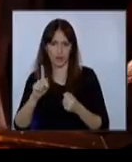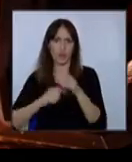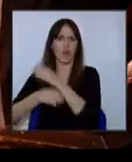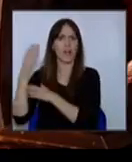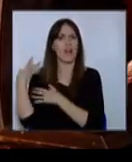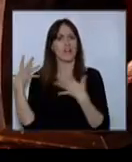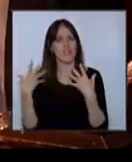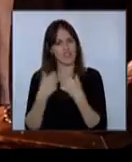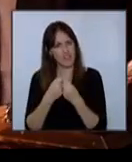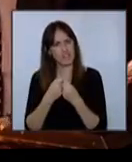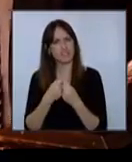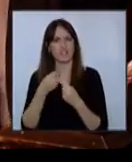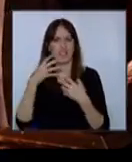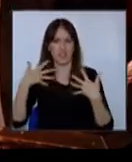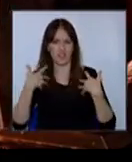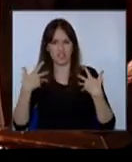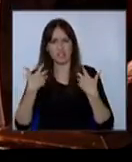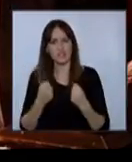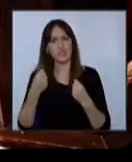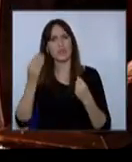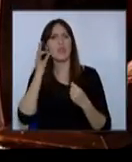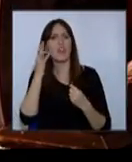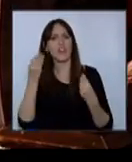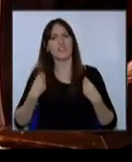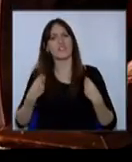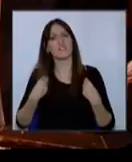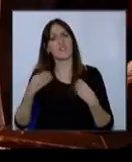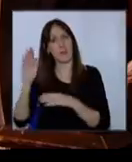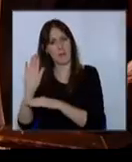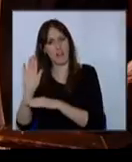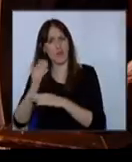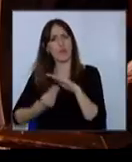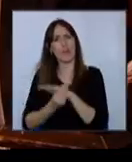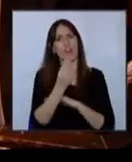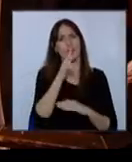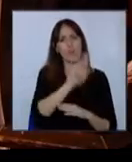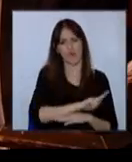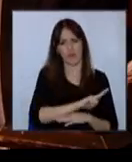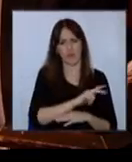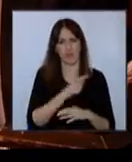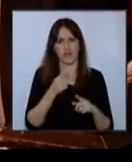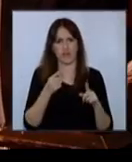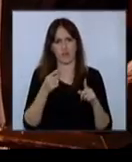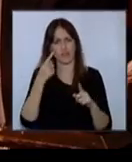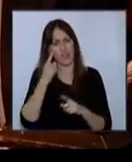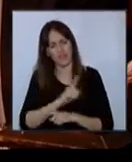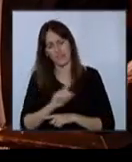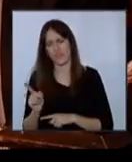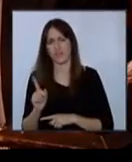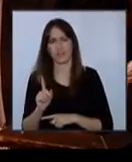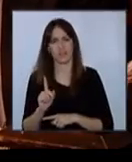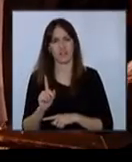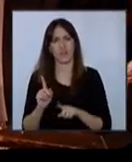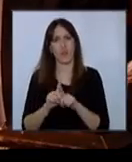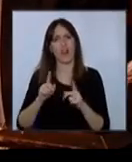tan lamentable que va patir la noia veïna de Manlleu nascuda a Aiguafreda. És del tot desafortunat i no té res a veure amb els